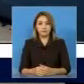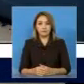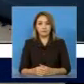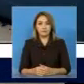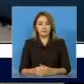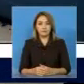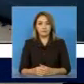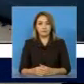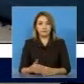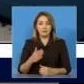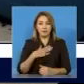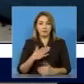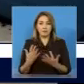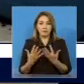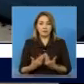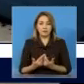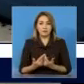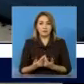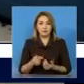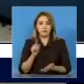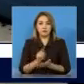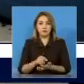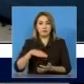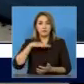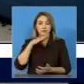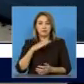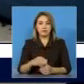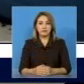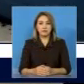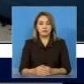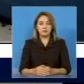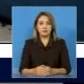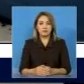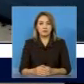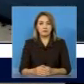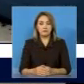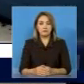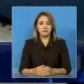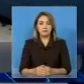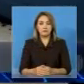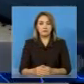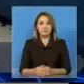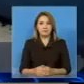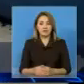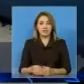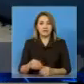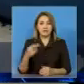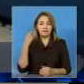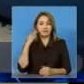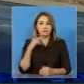Ну, по моим расчетам, должно хватить. Не буду хвастаться, но должно намного хватить. На совесть, работу, на